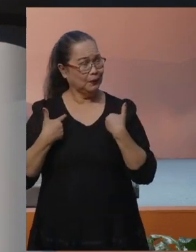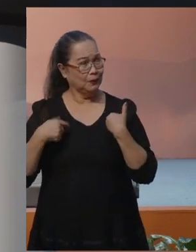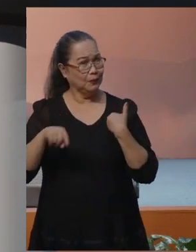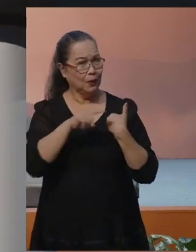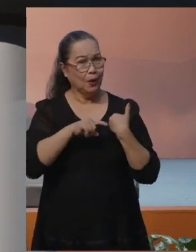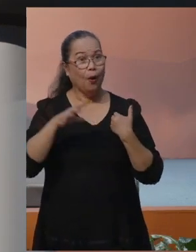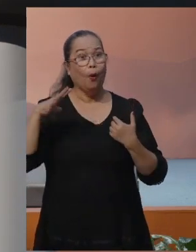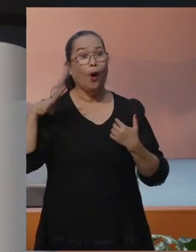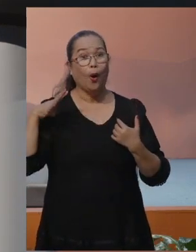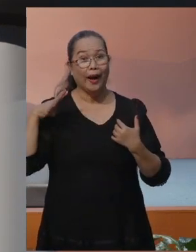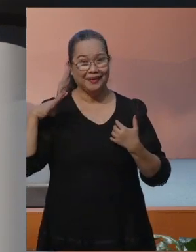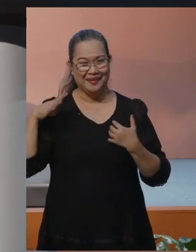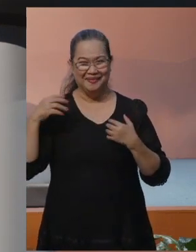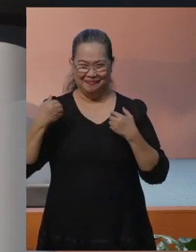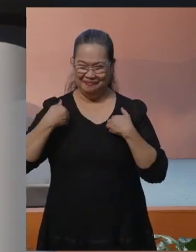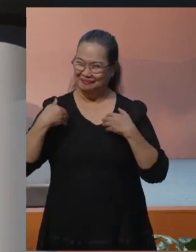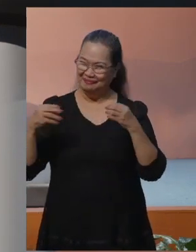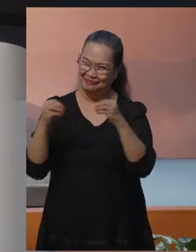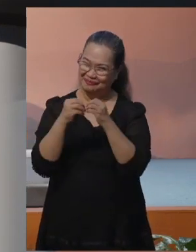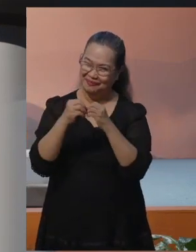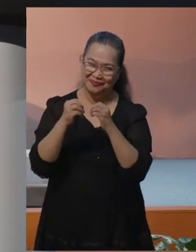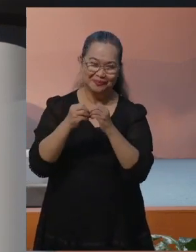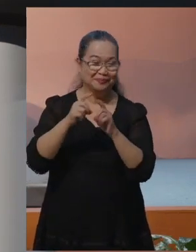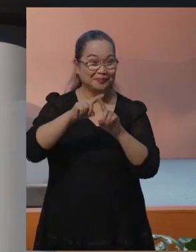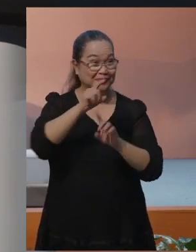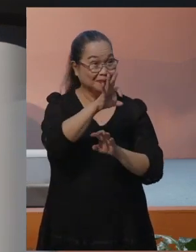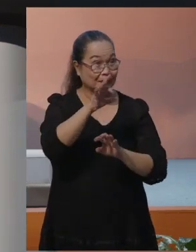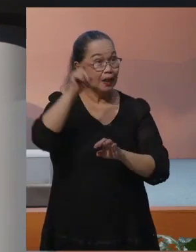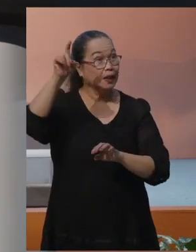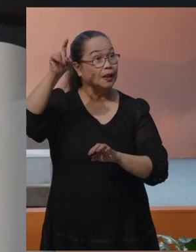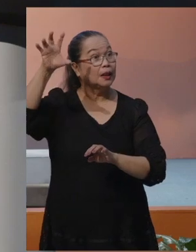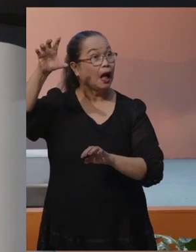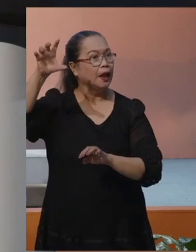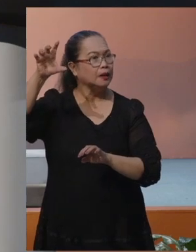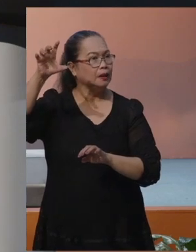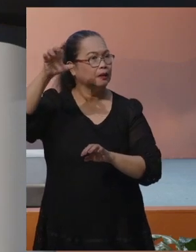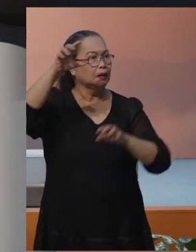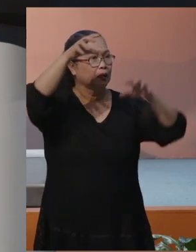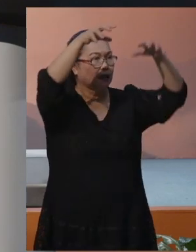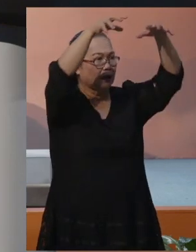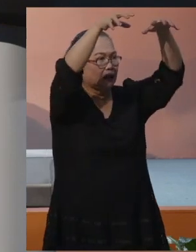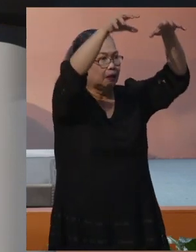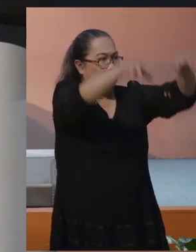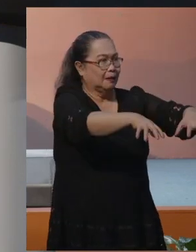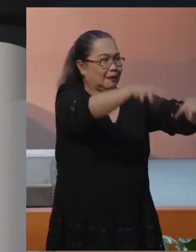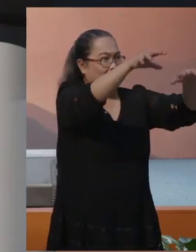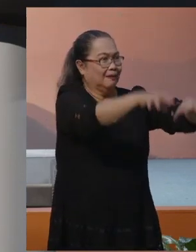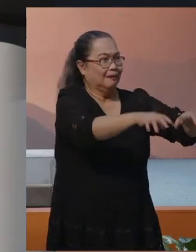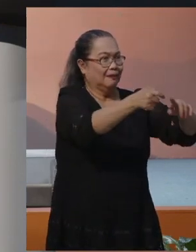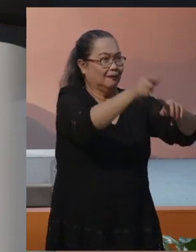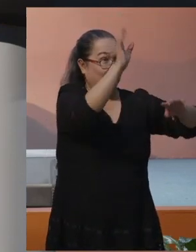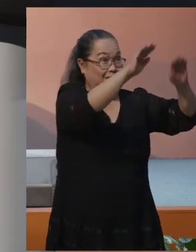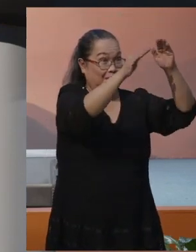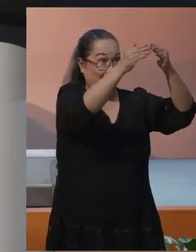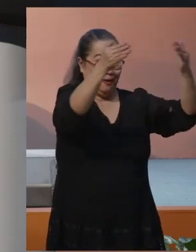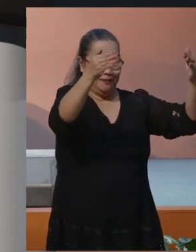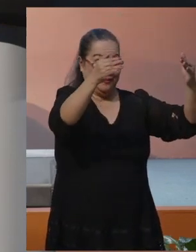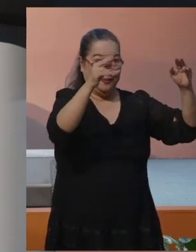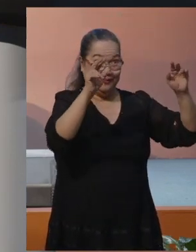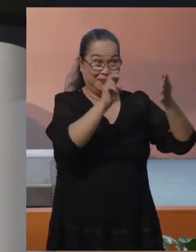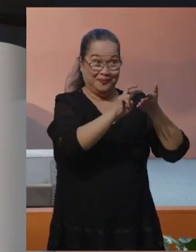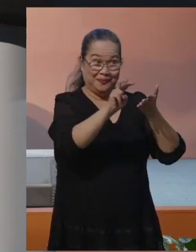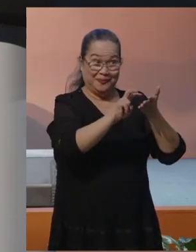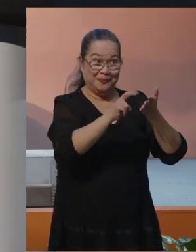there's more. No? Pagbato ng Diyos mula sa langit. Pansinin niyo yung teksto